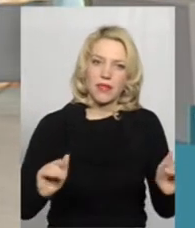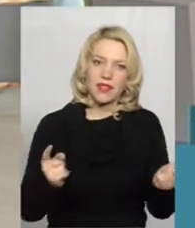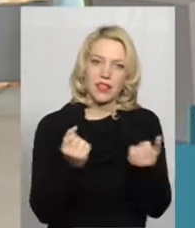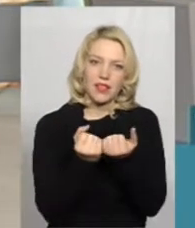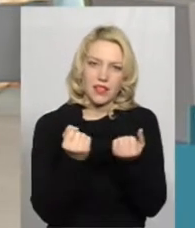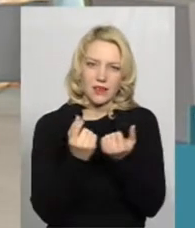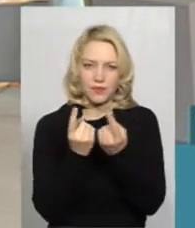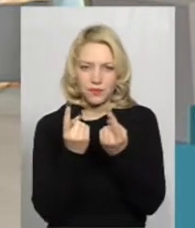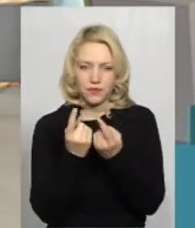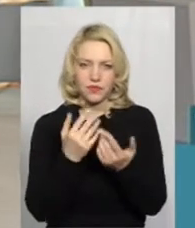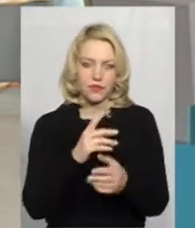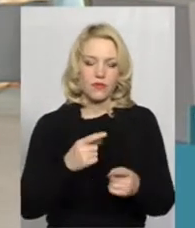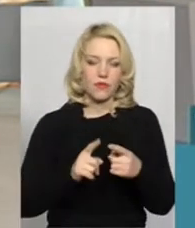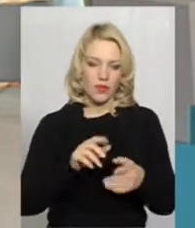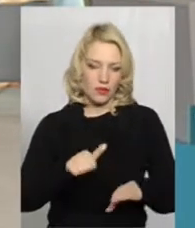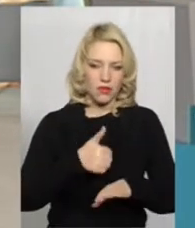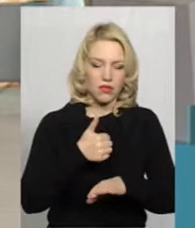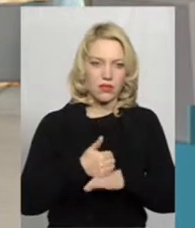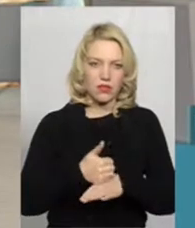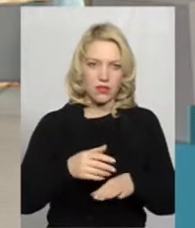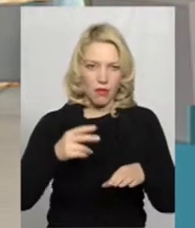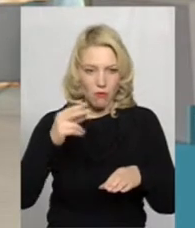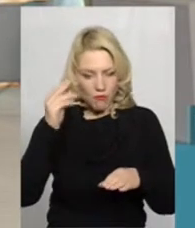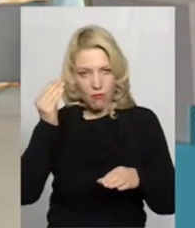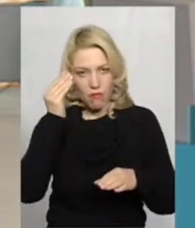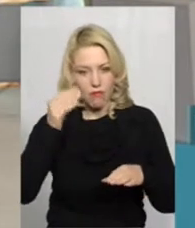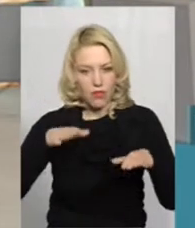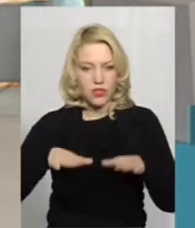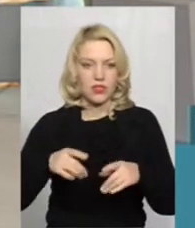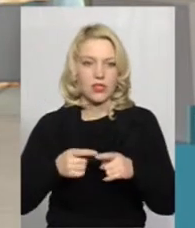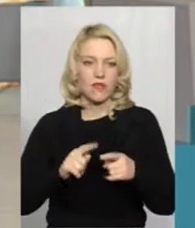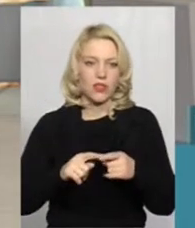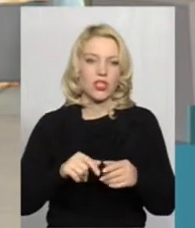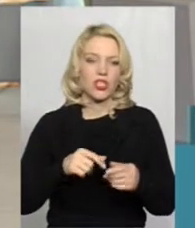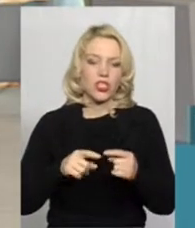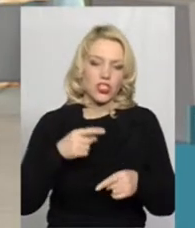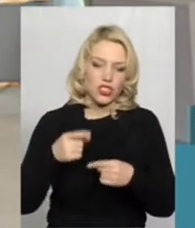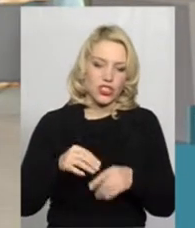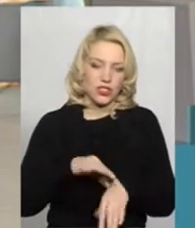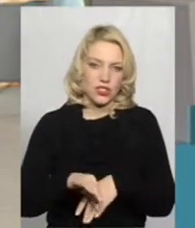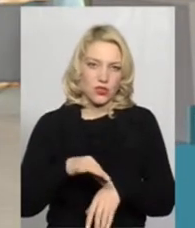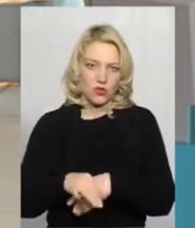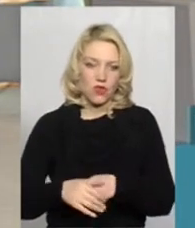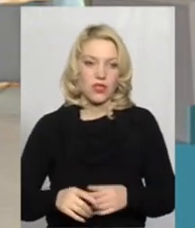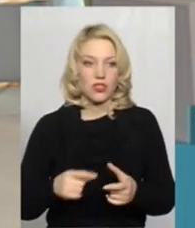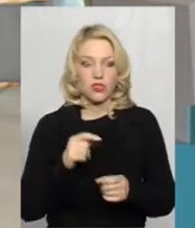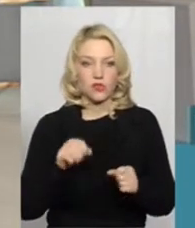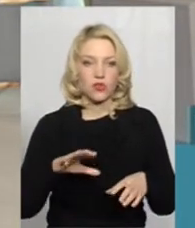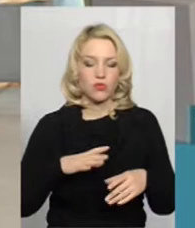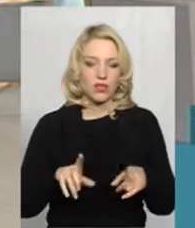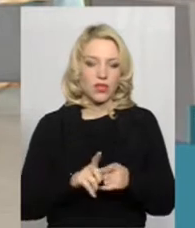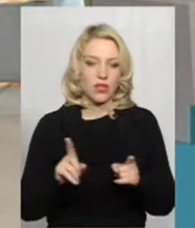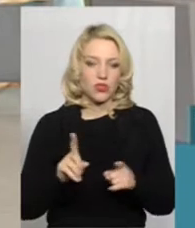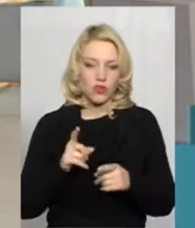знову ж таки, лідерські позиції завойовують саме через знущання, цькування. А чи може бути так, що от в